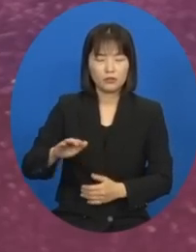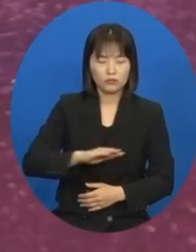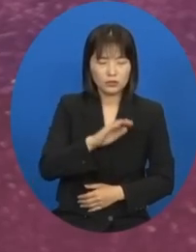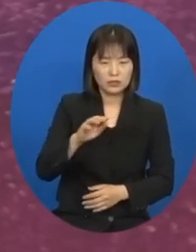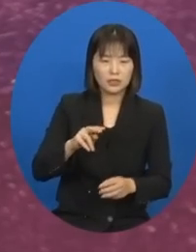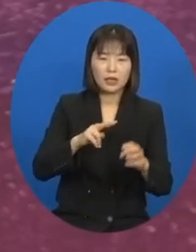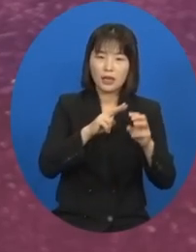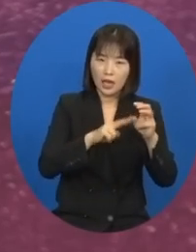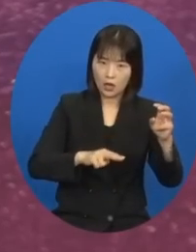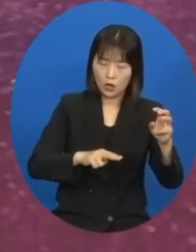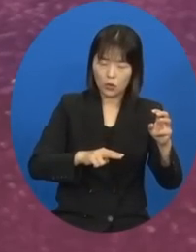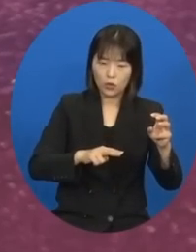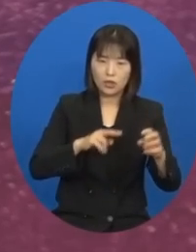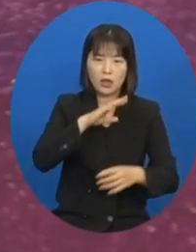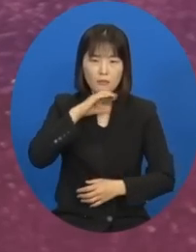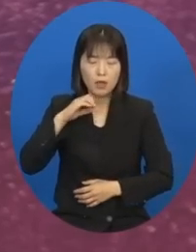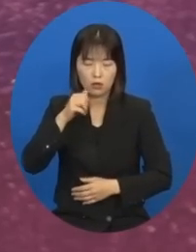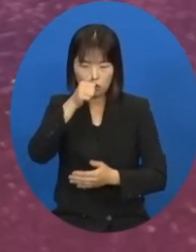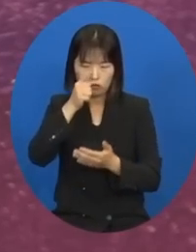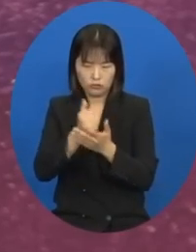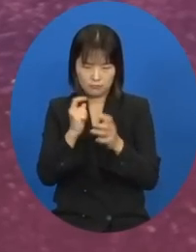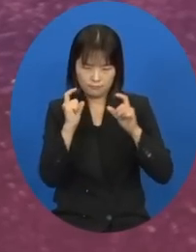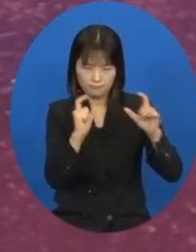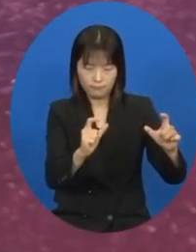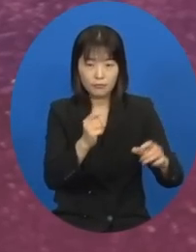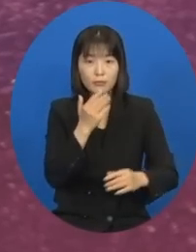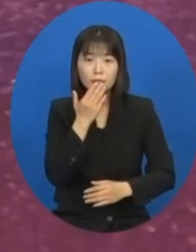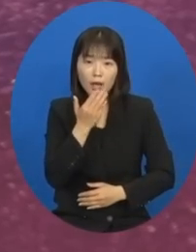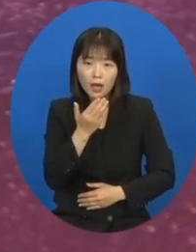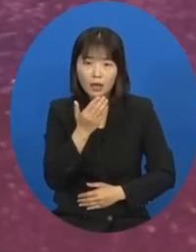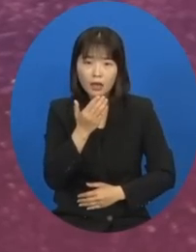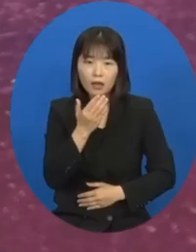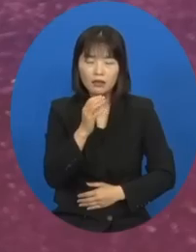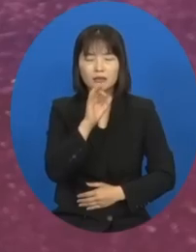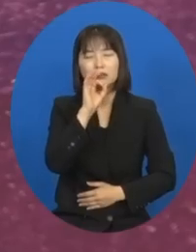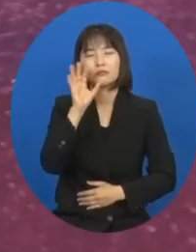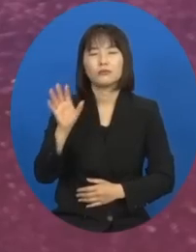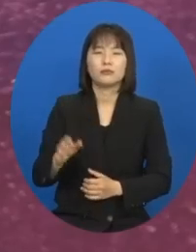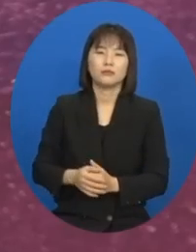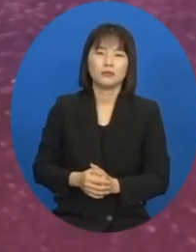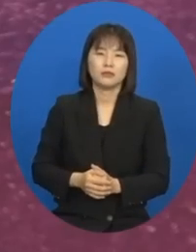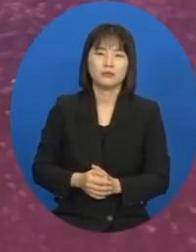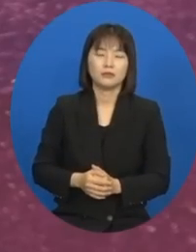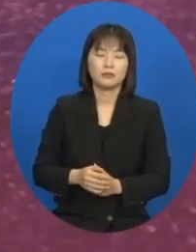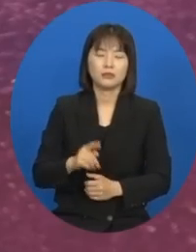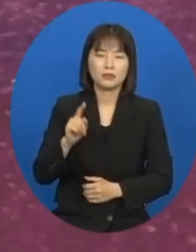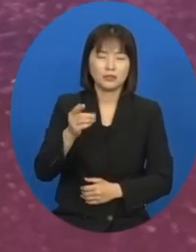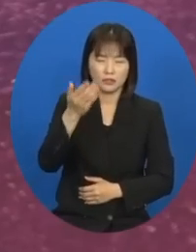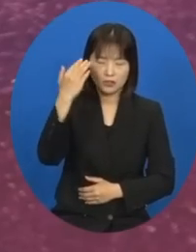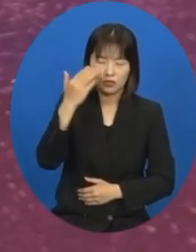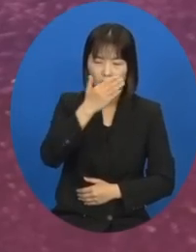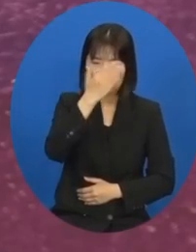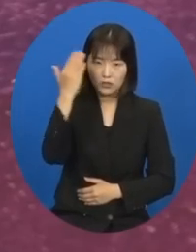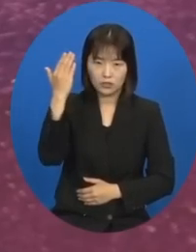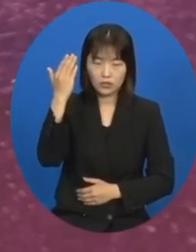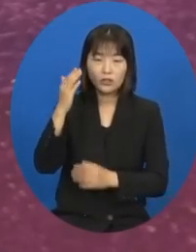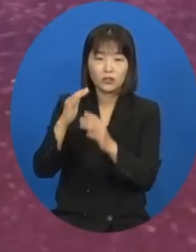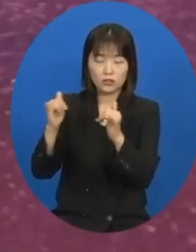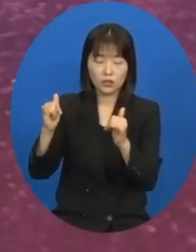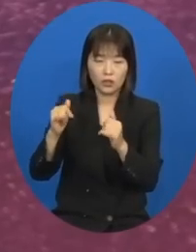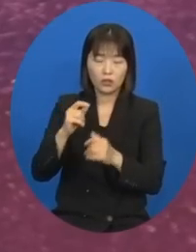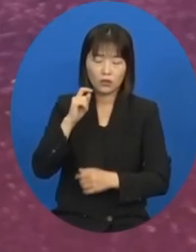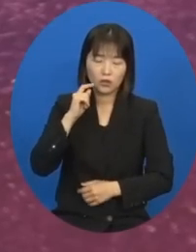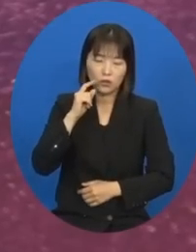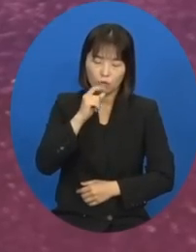유다 베드로를 정죄할 수 있을까요 예전에 한 청년이 묵상을 나눴던게 지금도 기억에